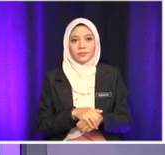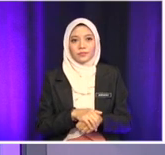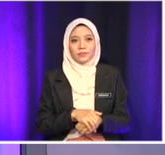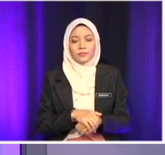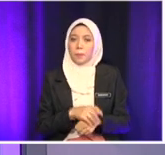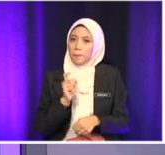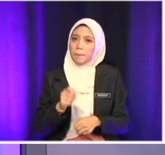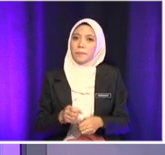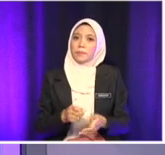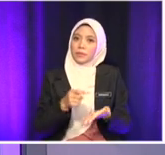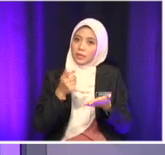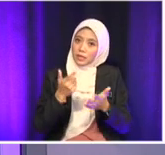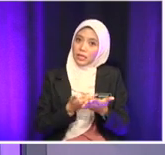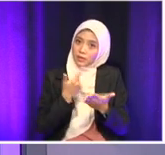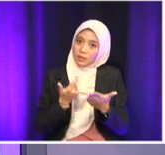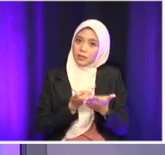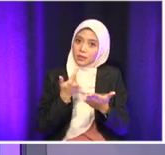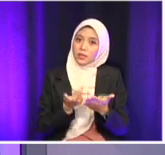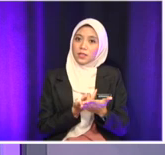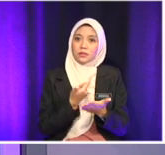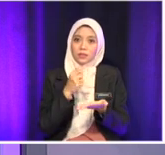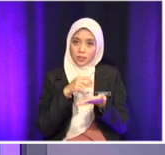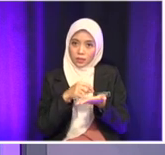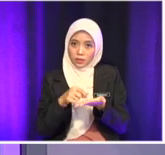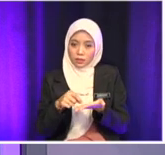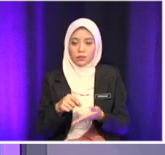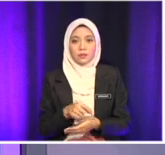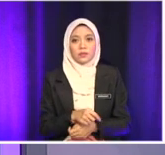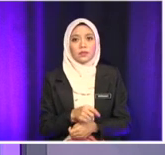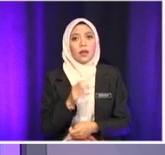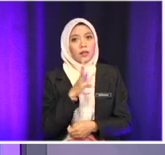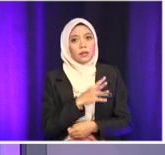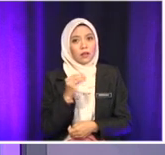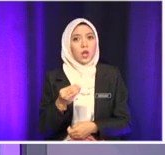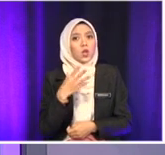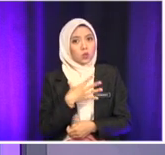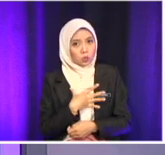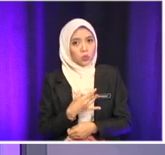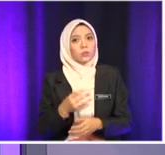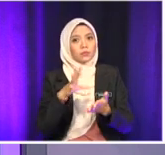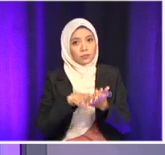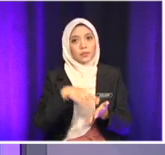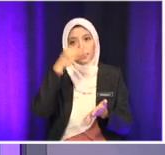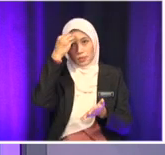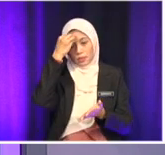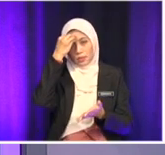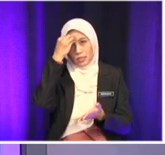Kak latihan bertanya guru dan minat itu yang pertama Letakkan sasaran matematika